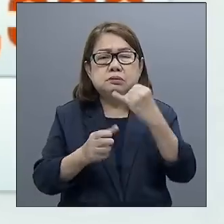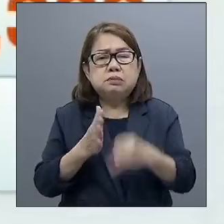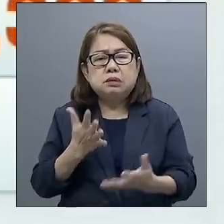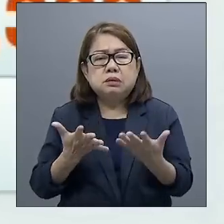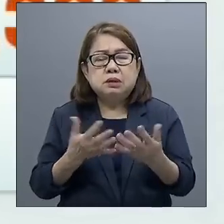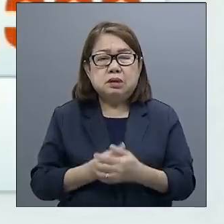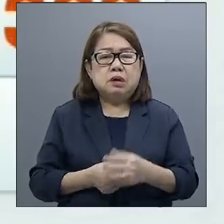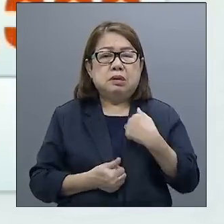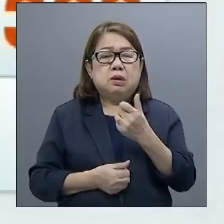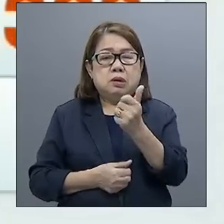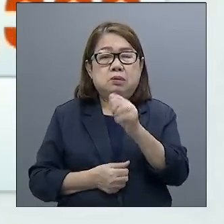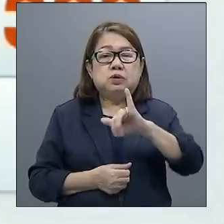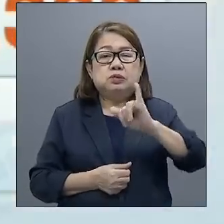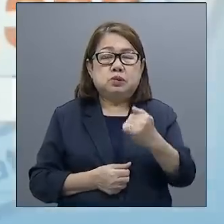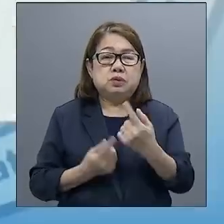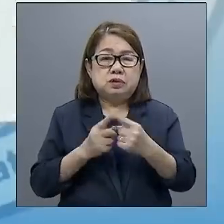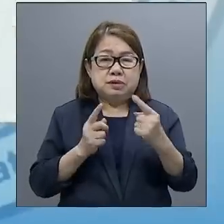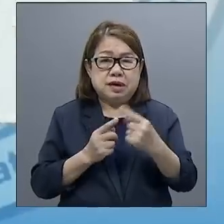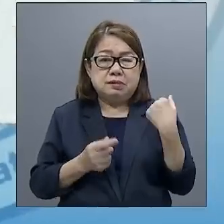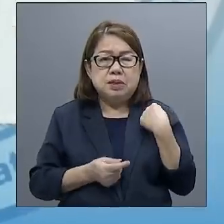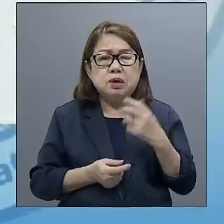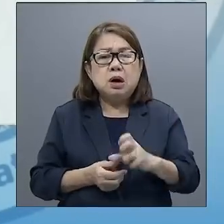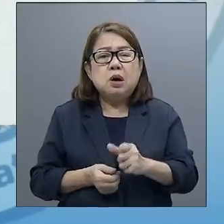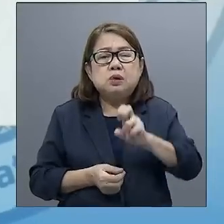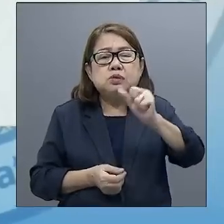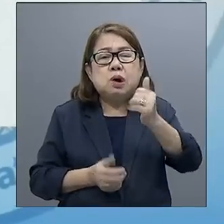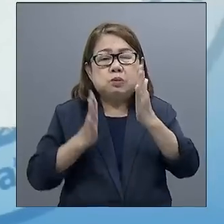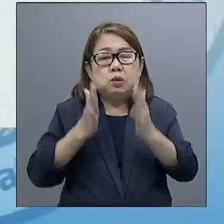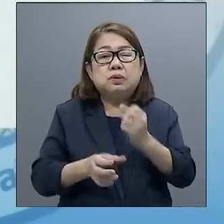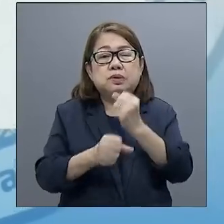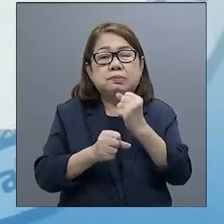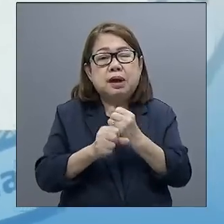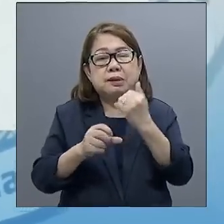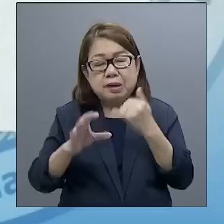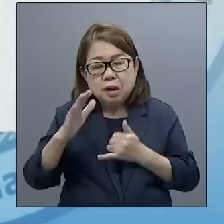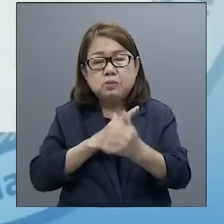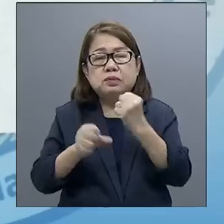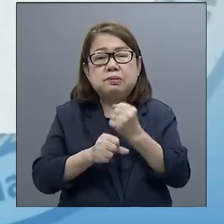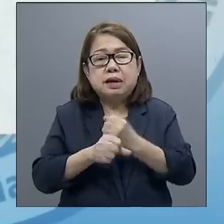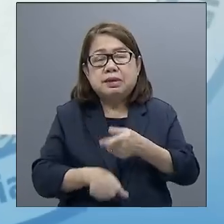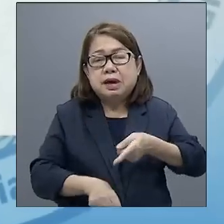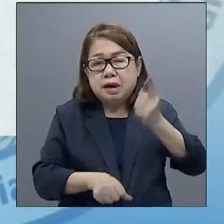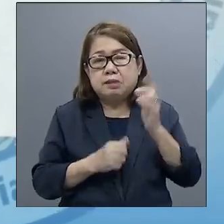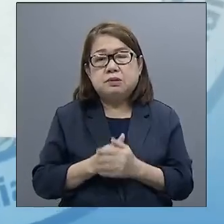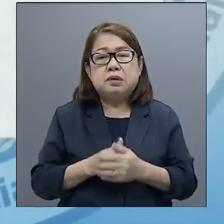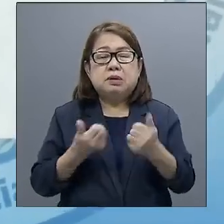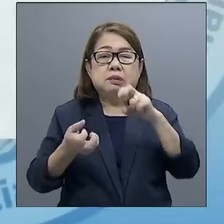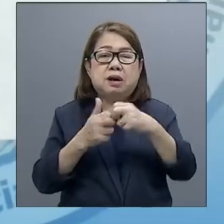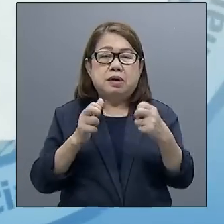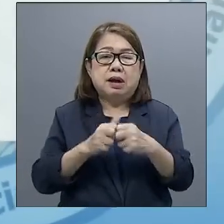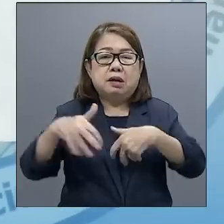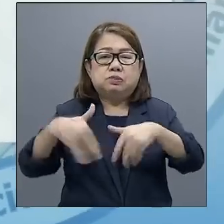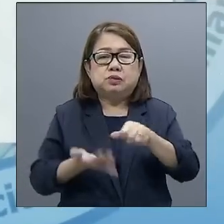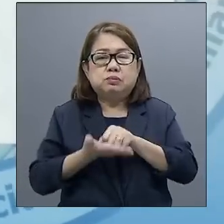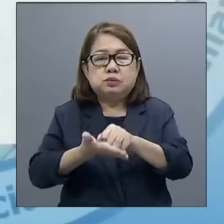ก็ทำให้ท้องถิ่นนั้นได้บุคลากรที่ล่าช้าที่จะเข้ามาปฏิบัติหน้าที่แล้วก็เกิดผลกระทบต่อการบริการประชาชนค่ะ